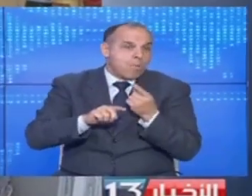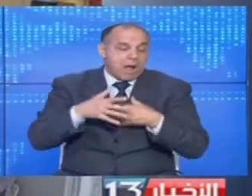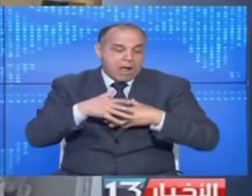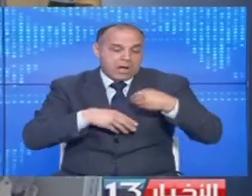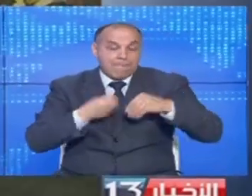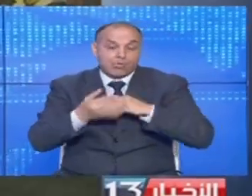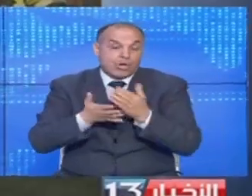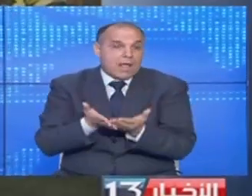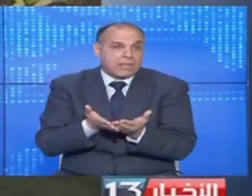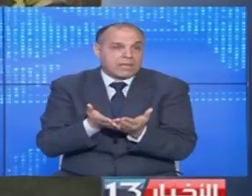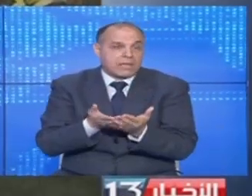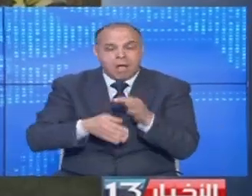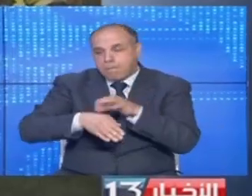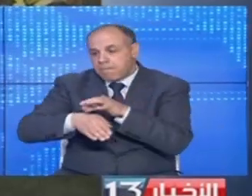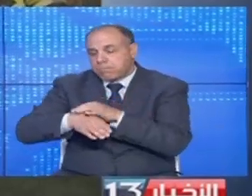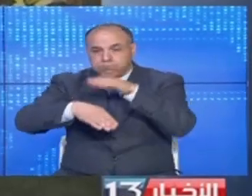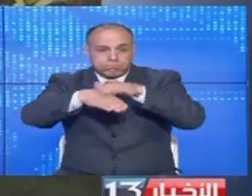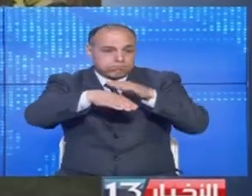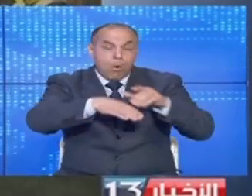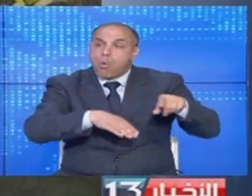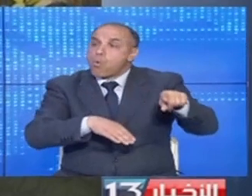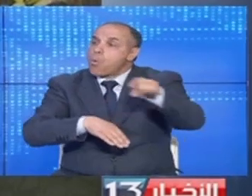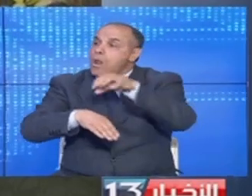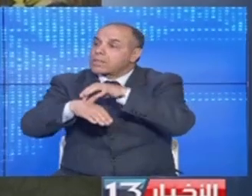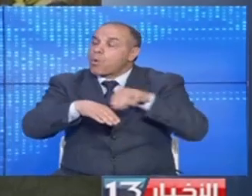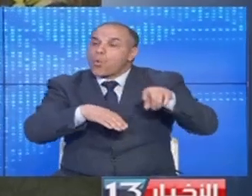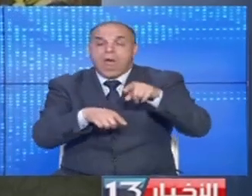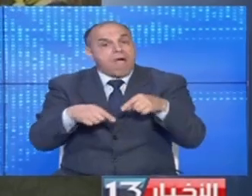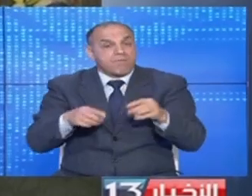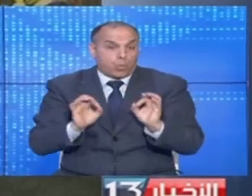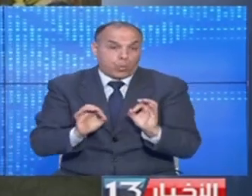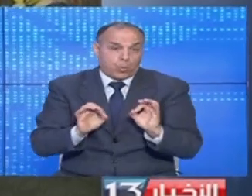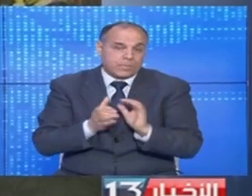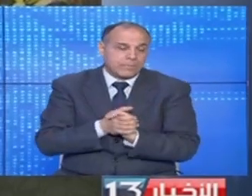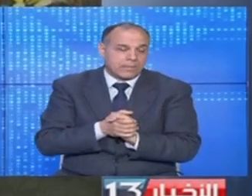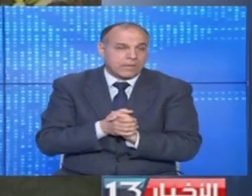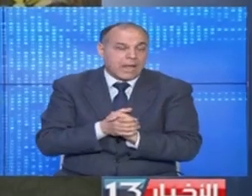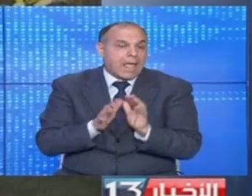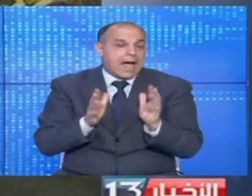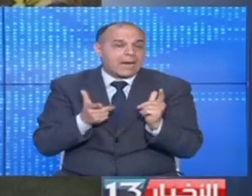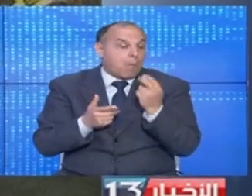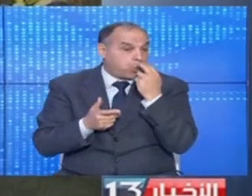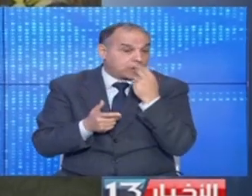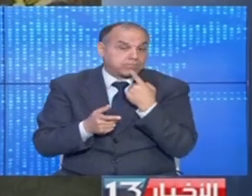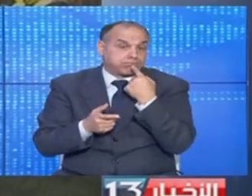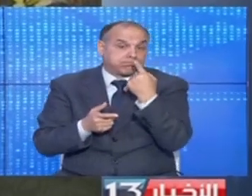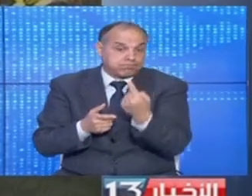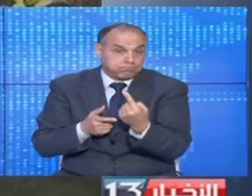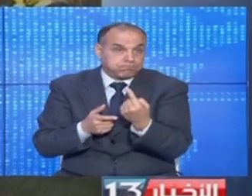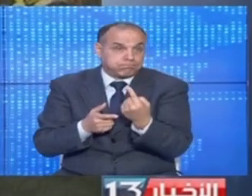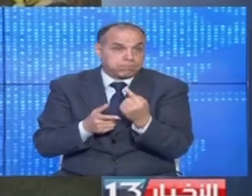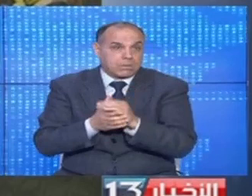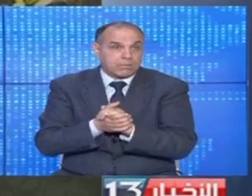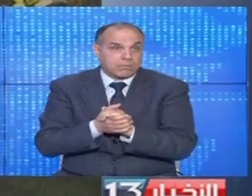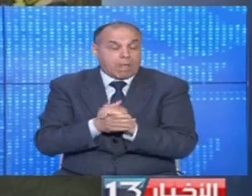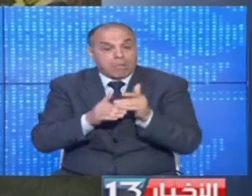هذه الازمه يوجه النصيحه يخافوا عليه اه الامن اذا قالوا